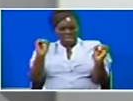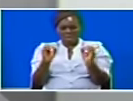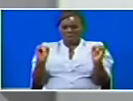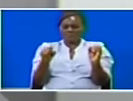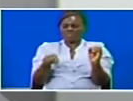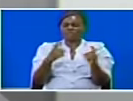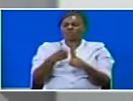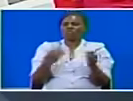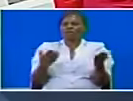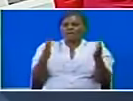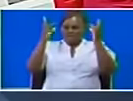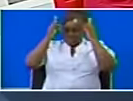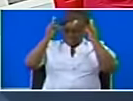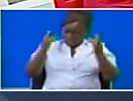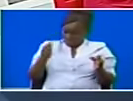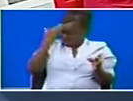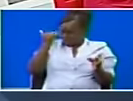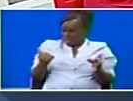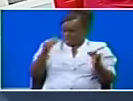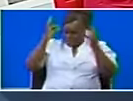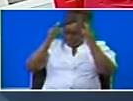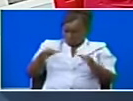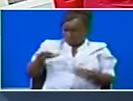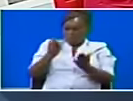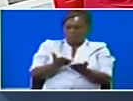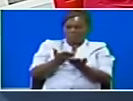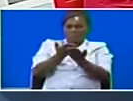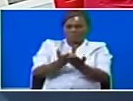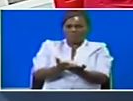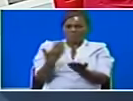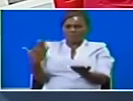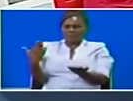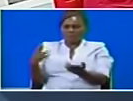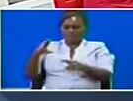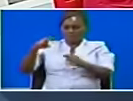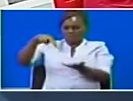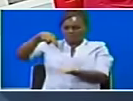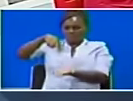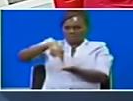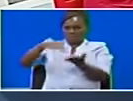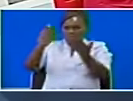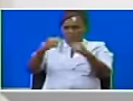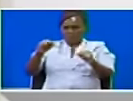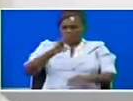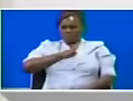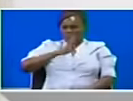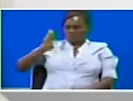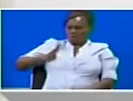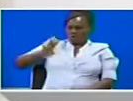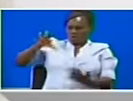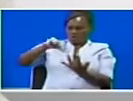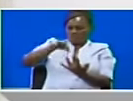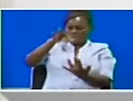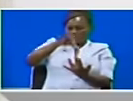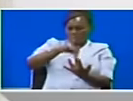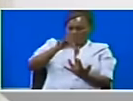maneno yanatoka wapi. Kauli hiyo inatokana na hatua yake ya kuwasilisha stakabadhi zake za kuwania kiti cha urais kwa bodi ya uchaguzi ya chama